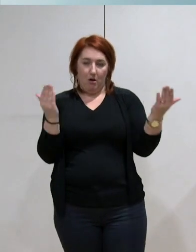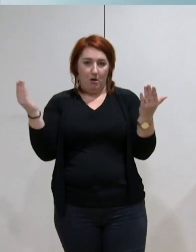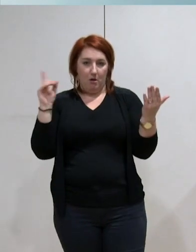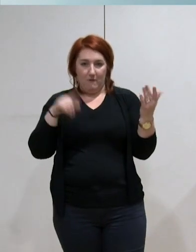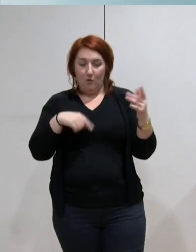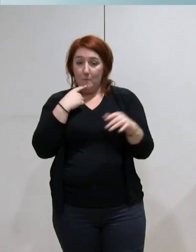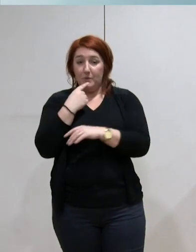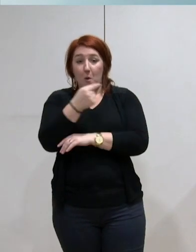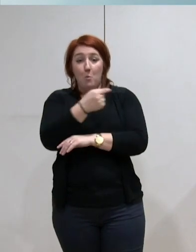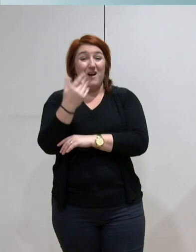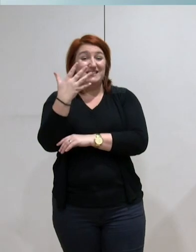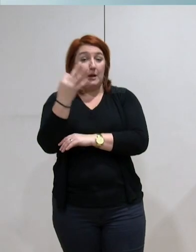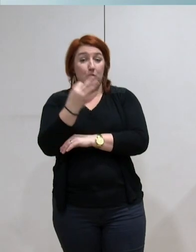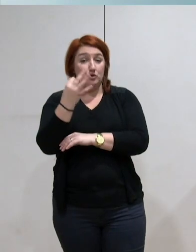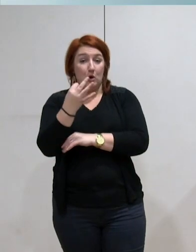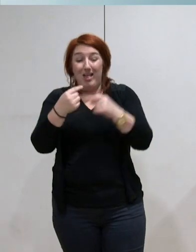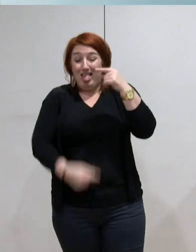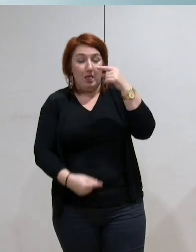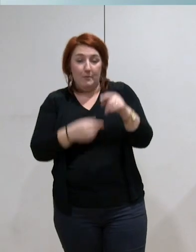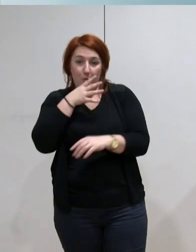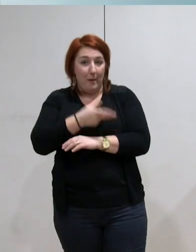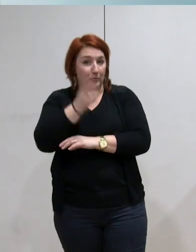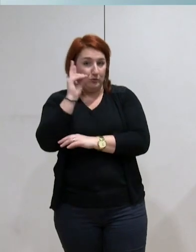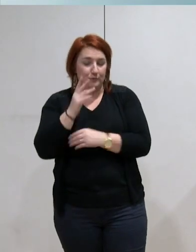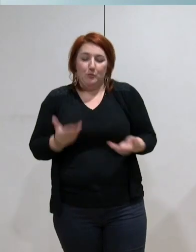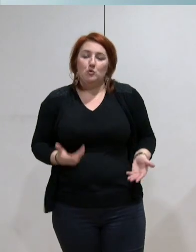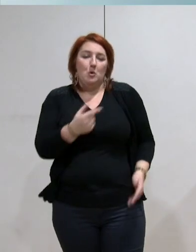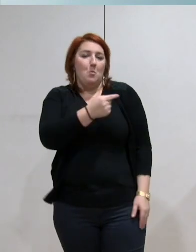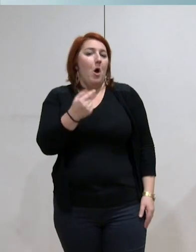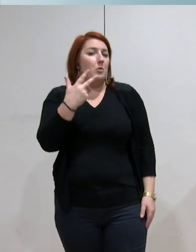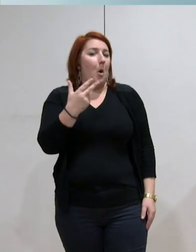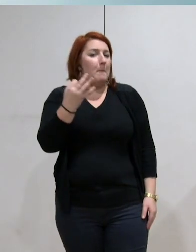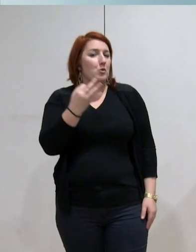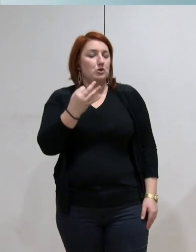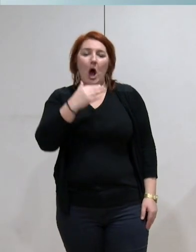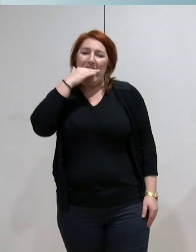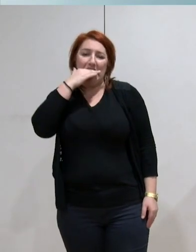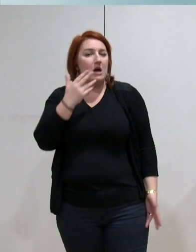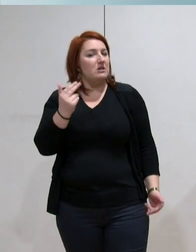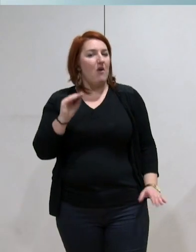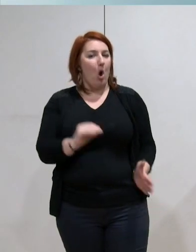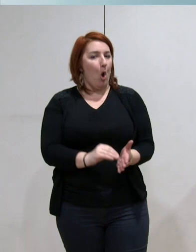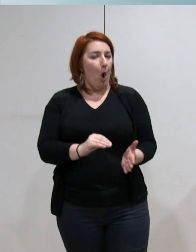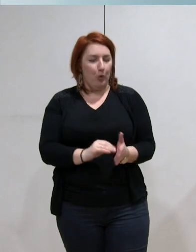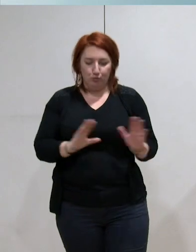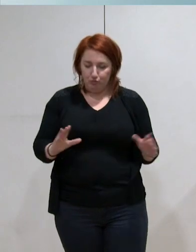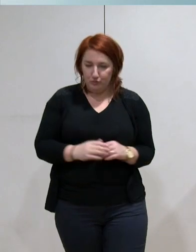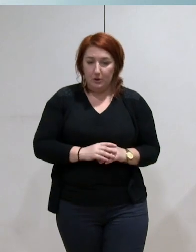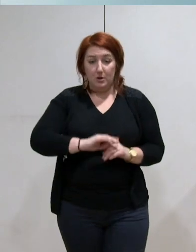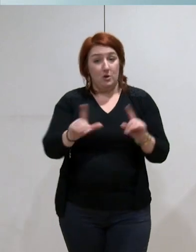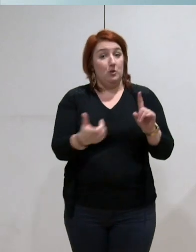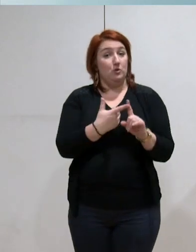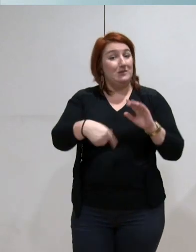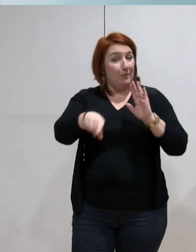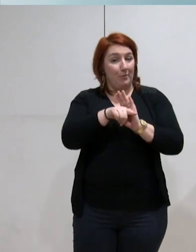- 5 % aujourd'hui nous sommes à - 3 % ça passe encore la deuxème règle indique que